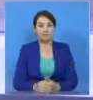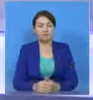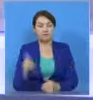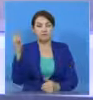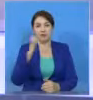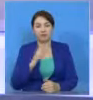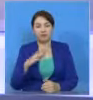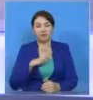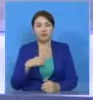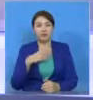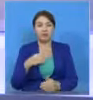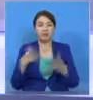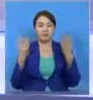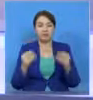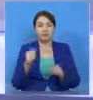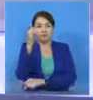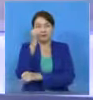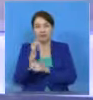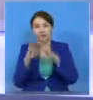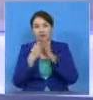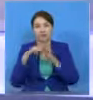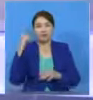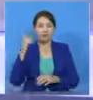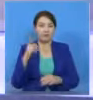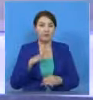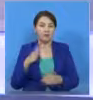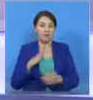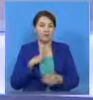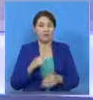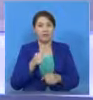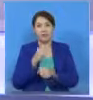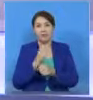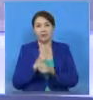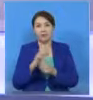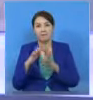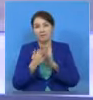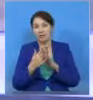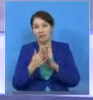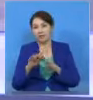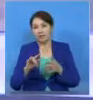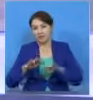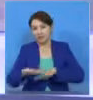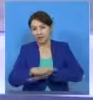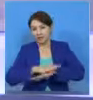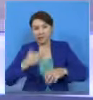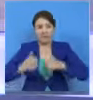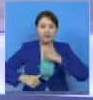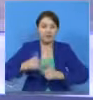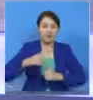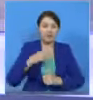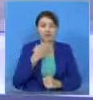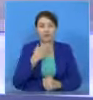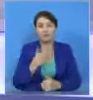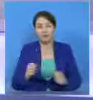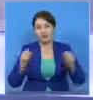В Хромтауском районе отметили День работника сельского хозяйства. Для населения были организованы сельскохозяйственная ярмарка и соревнования по